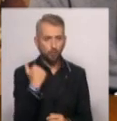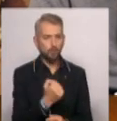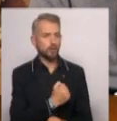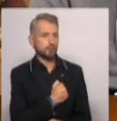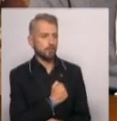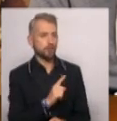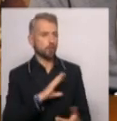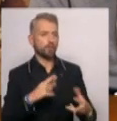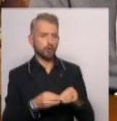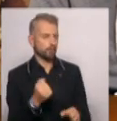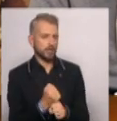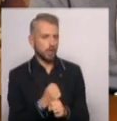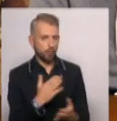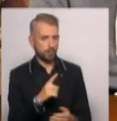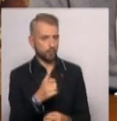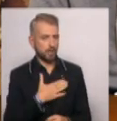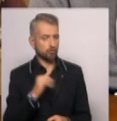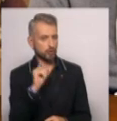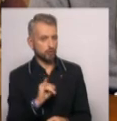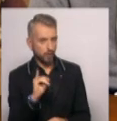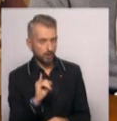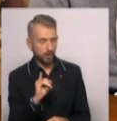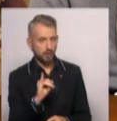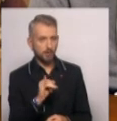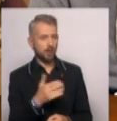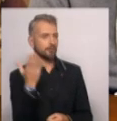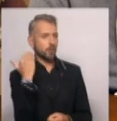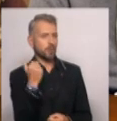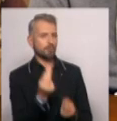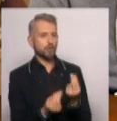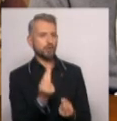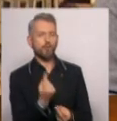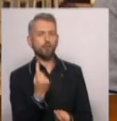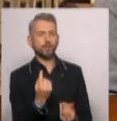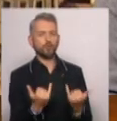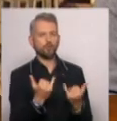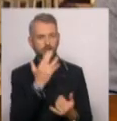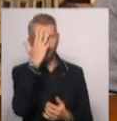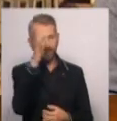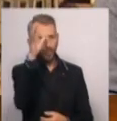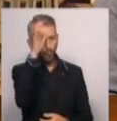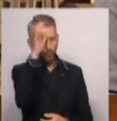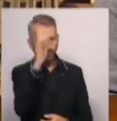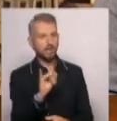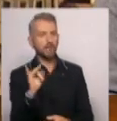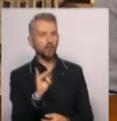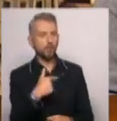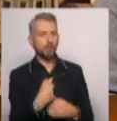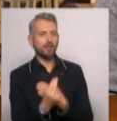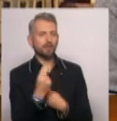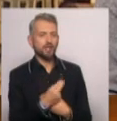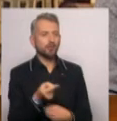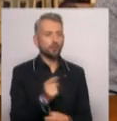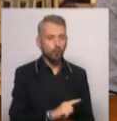робимо висновків з нашої історії. Угу. Пожартував колись один сучасний філософ. Історія нас вчить тому, що нічому